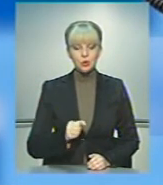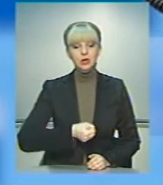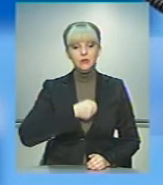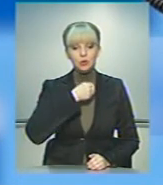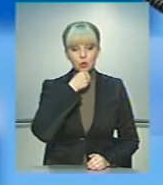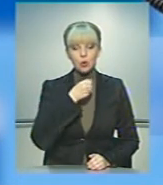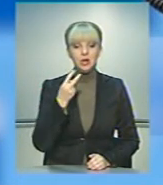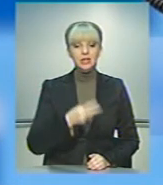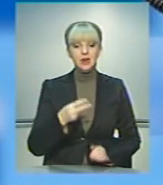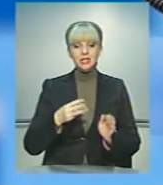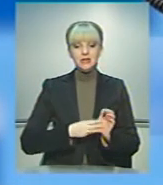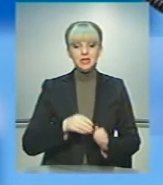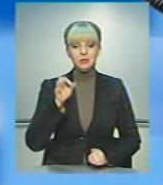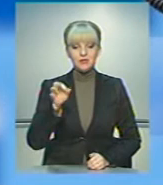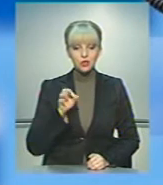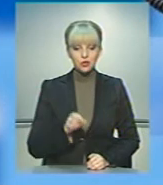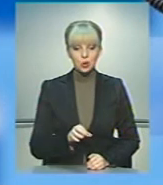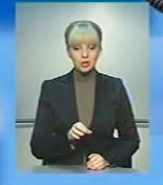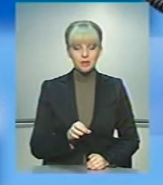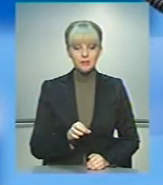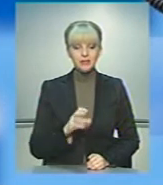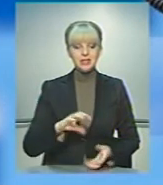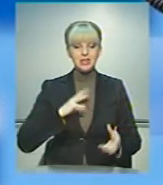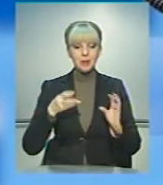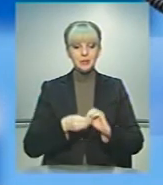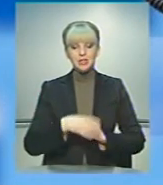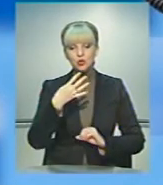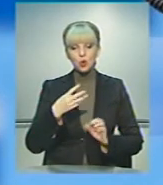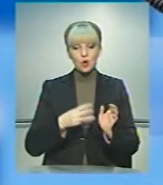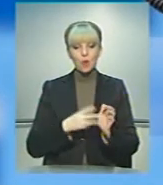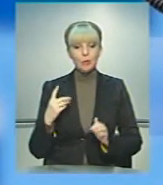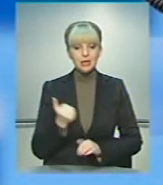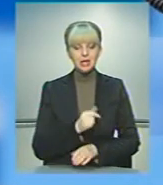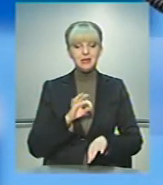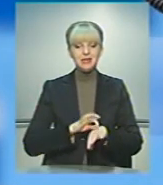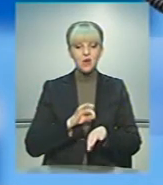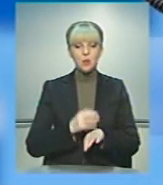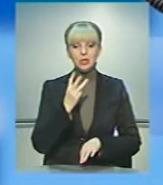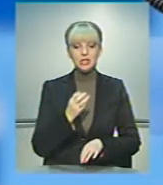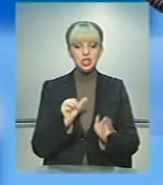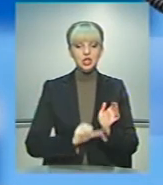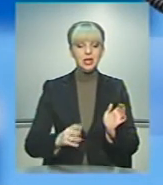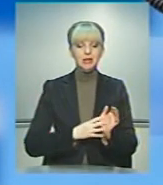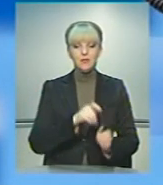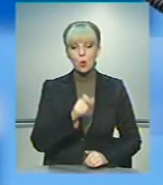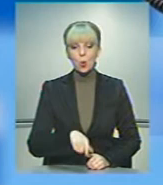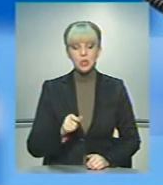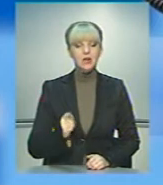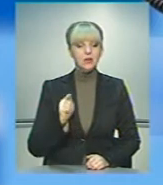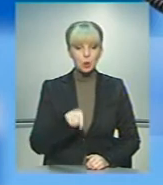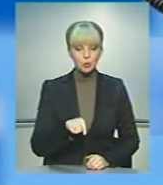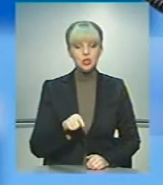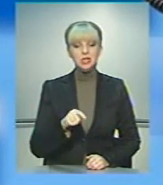дорослі – 28%. За підсумками 48-го тижня захворіло 369 осіб, в тому